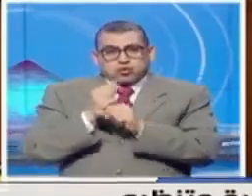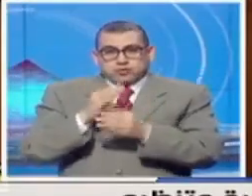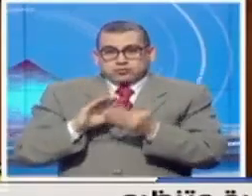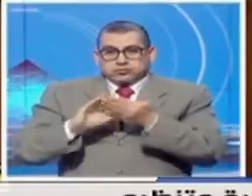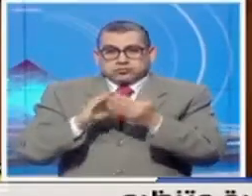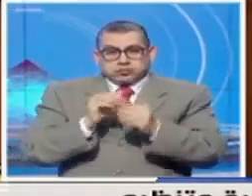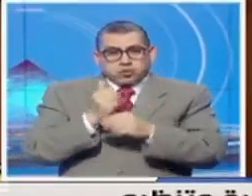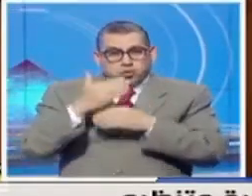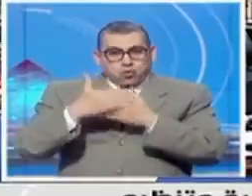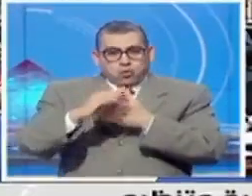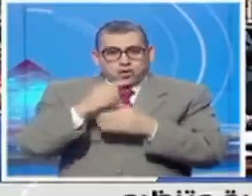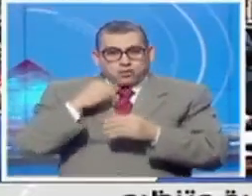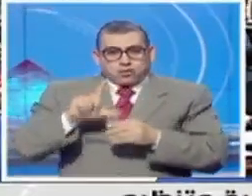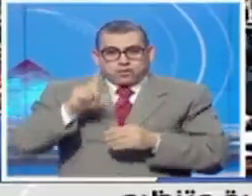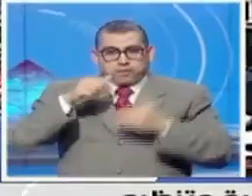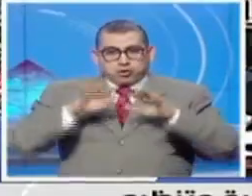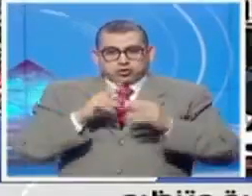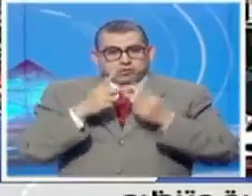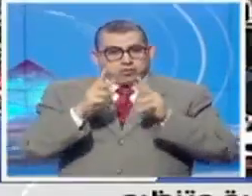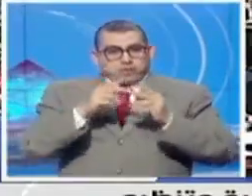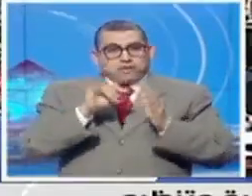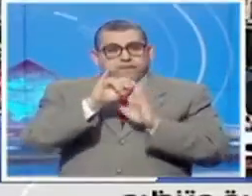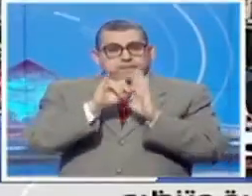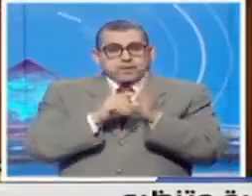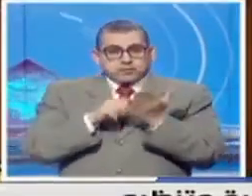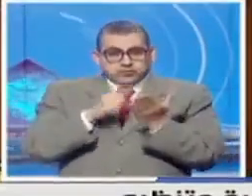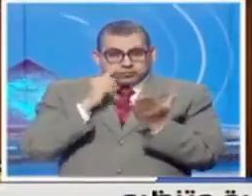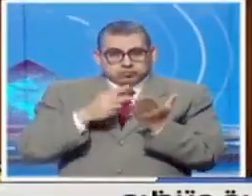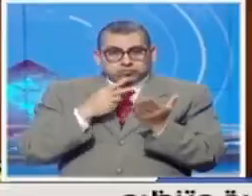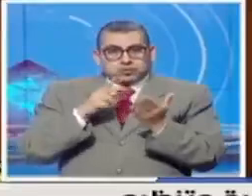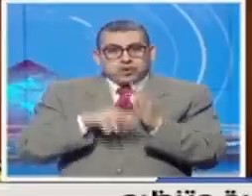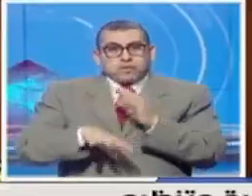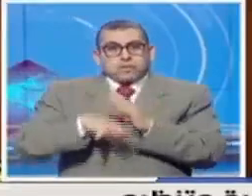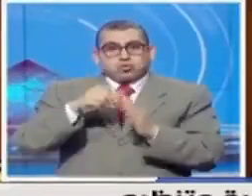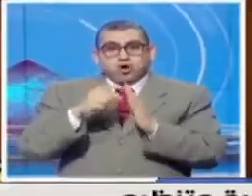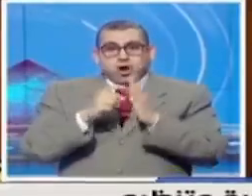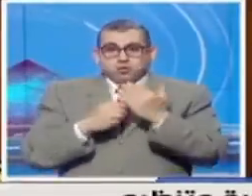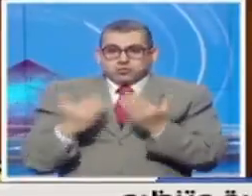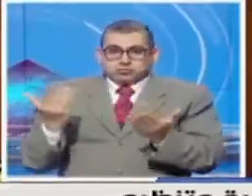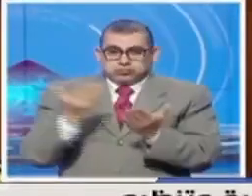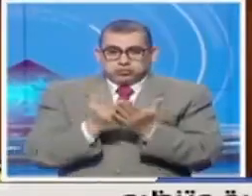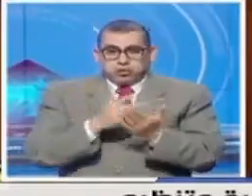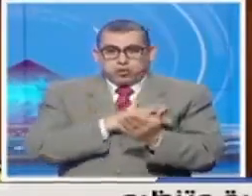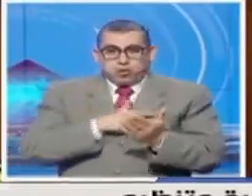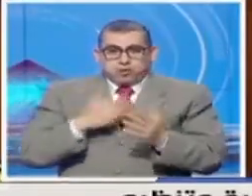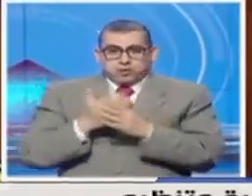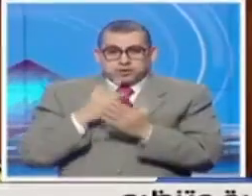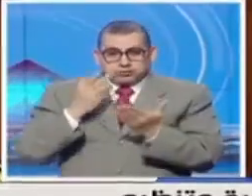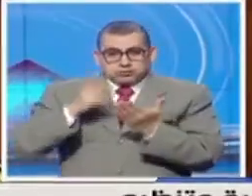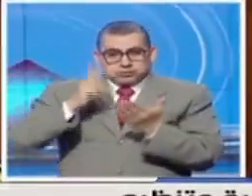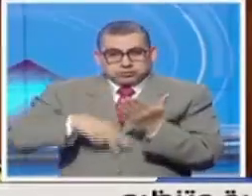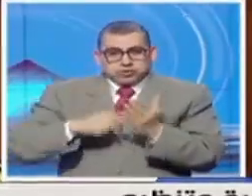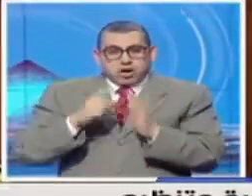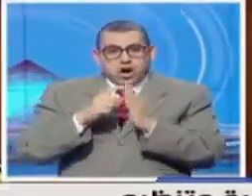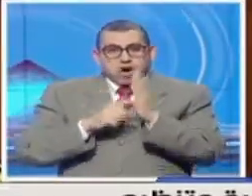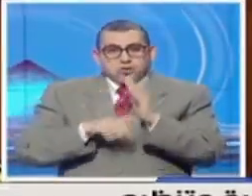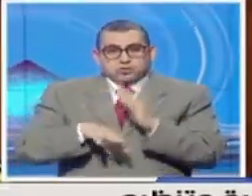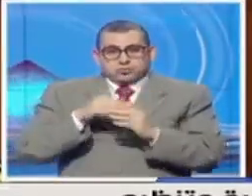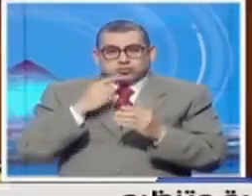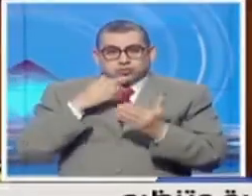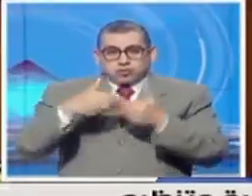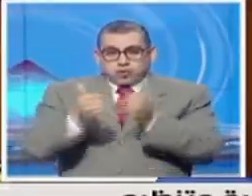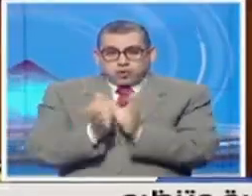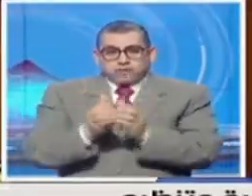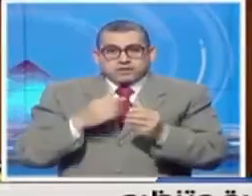واستقلالها جاءت موافقه مجلس النواب من حيث المبدا على مشروع قانون مقدم من الحكومه في شان اصدار قانون انشاء الغرف